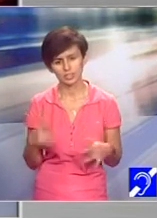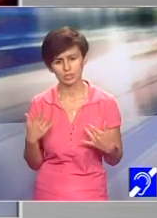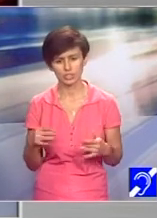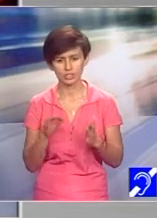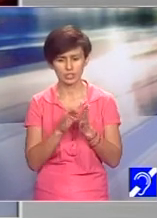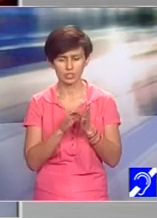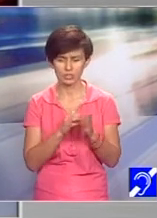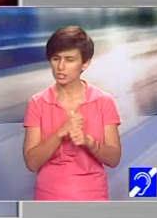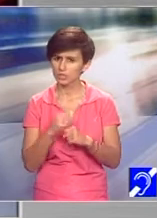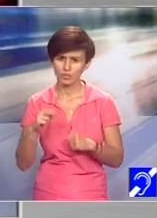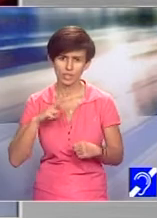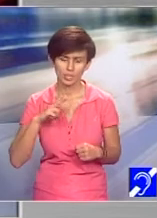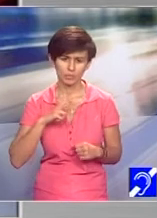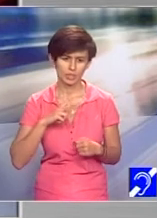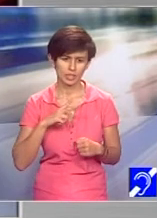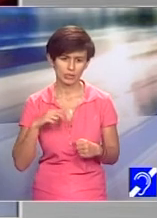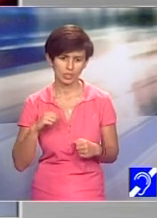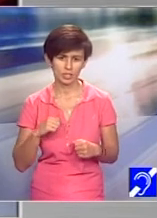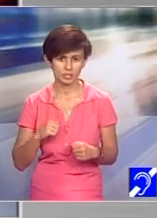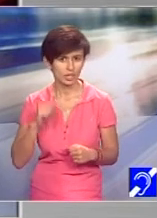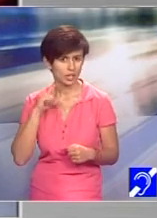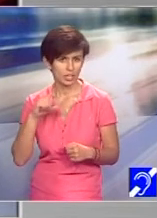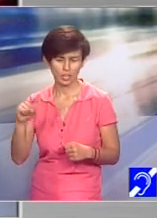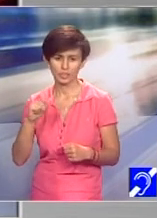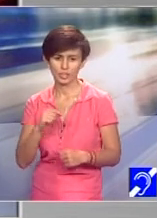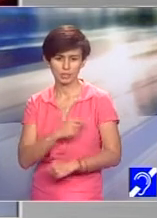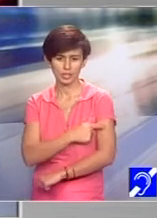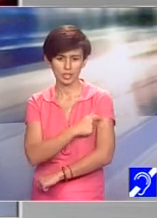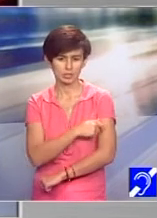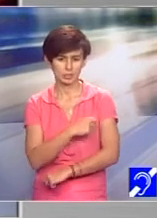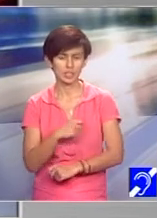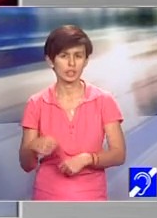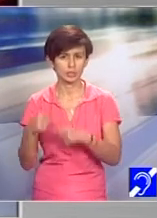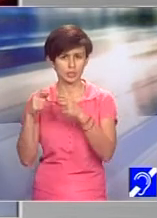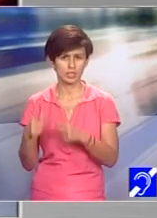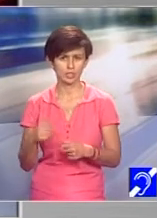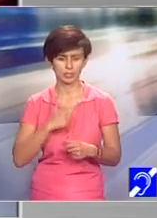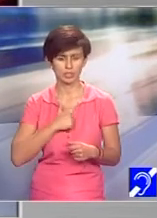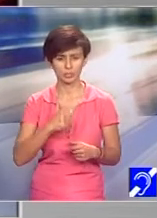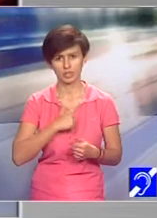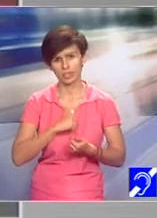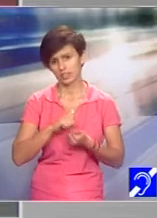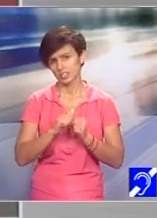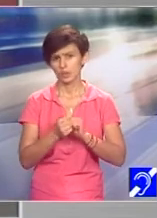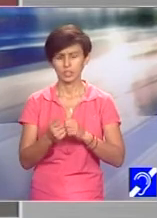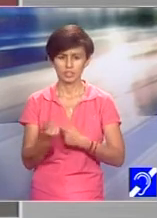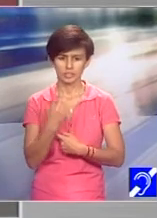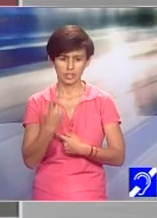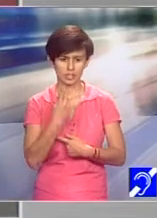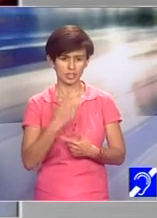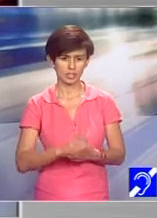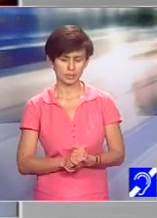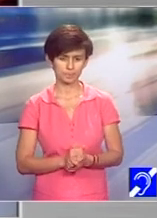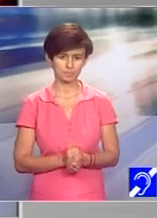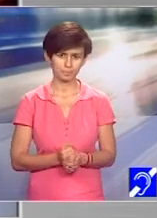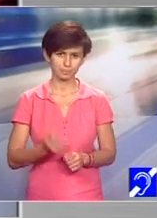de periculoase, vor migra spre spitale, spre privat sau străinătate. Deoarece, sau vor ieși din sistem. Deci nu se-i